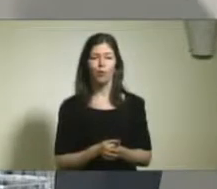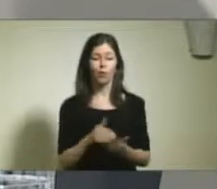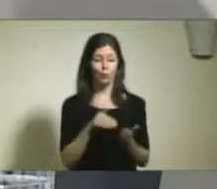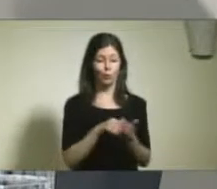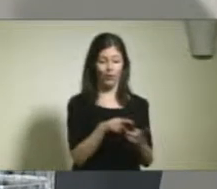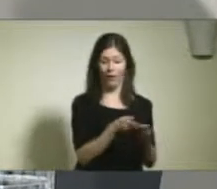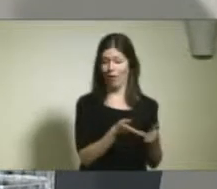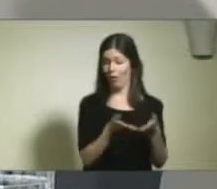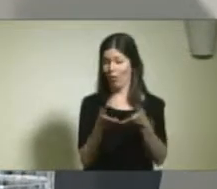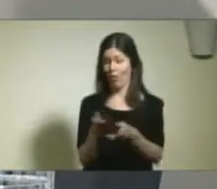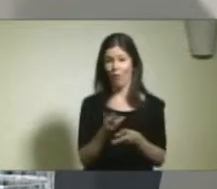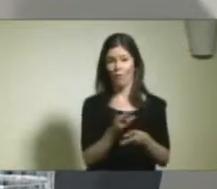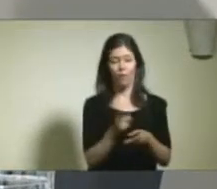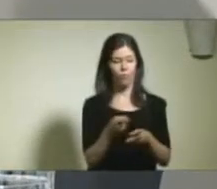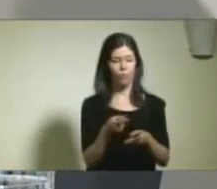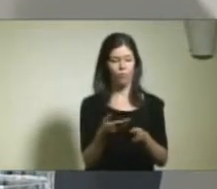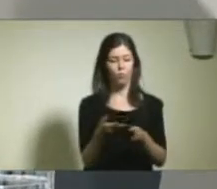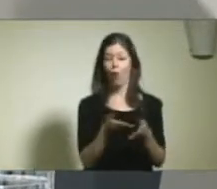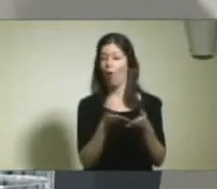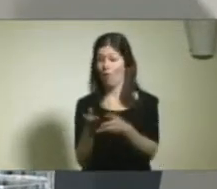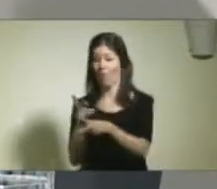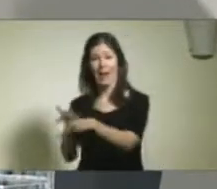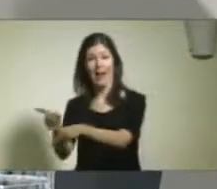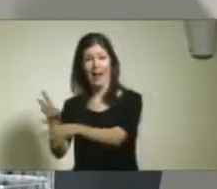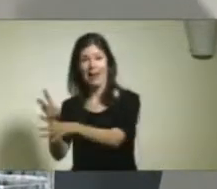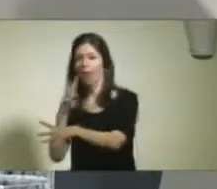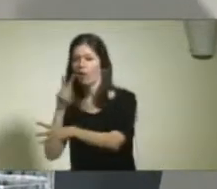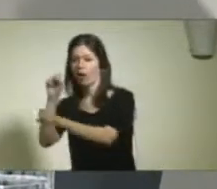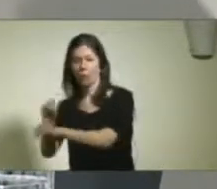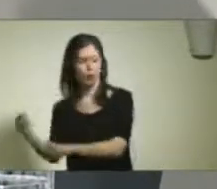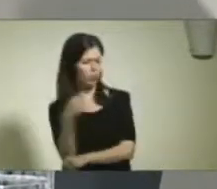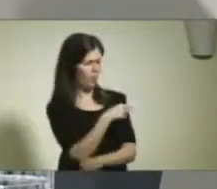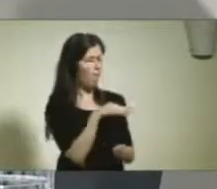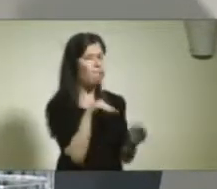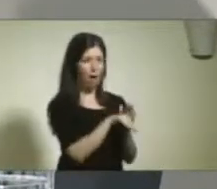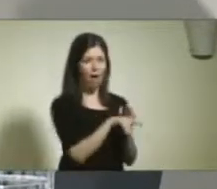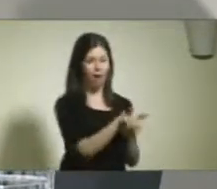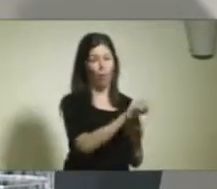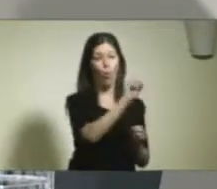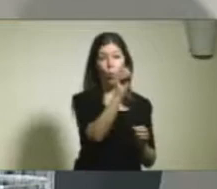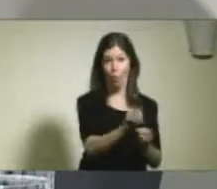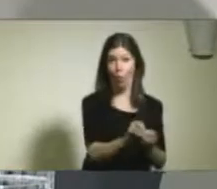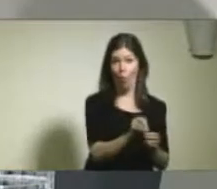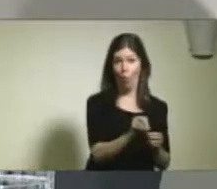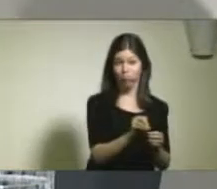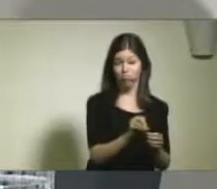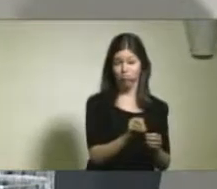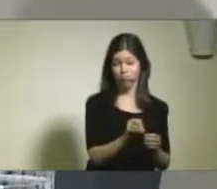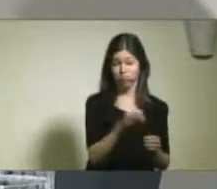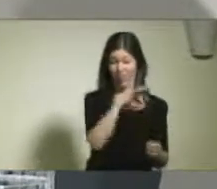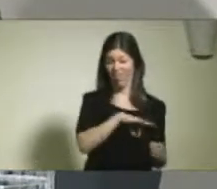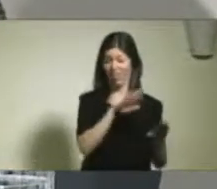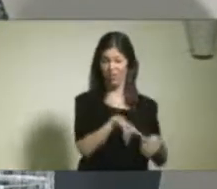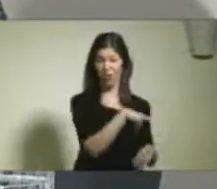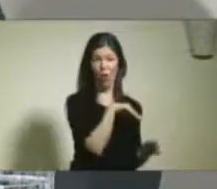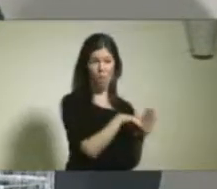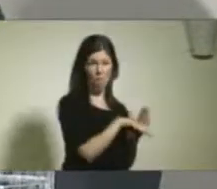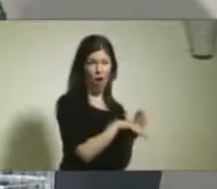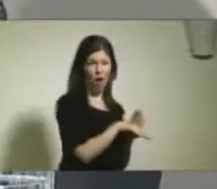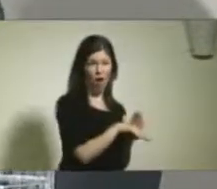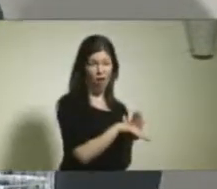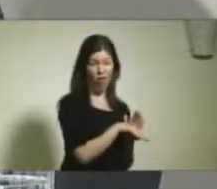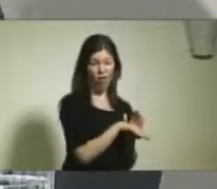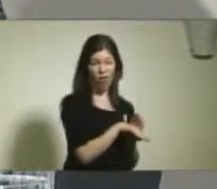clients qui sont dans les banques, même si on a des taux très compétitifs par rapport à la banque elle est prête à perdre de